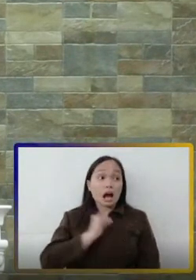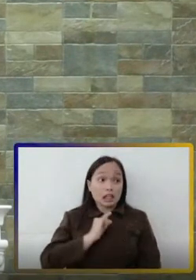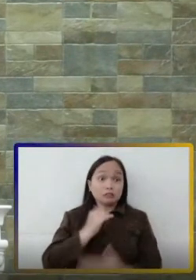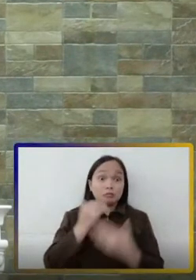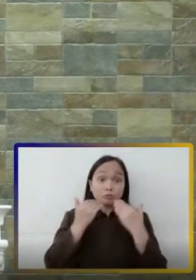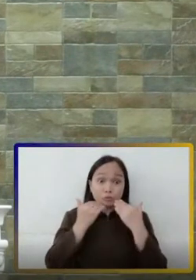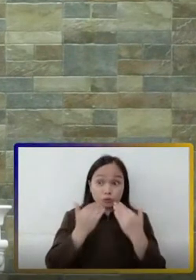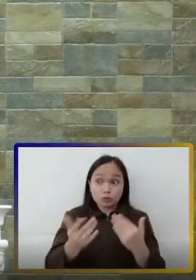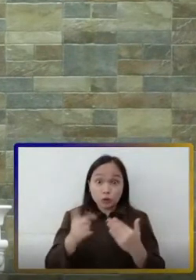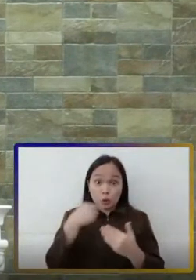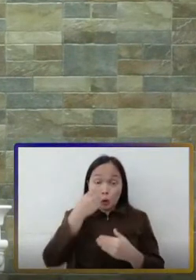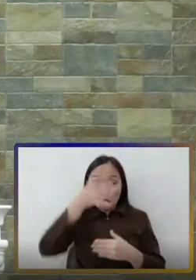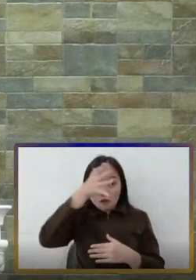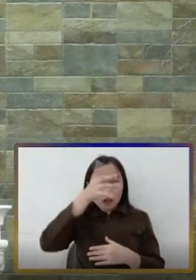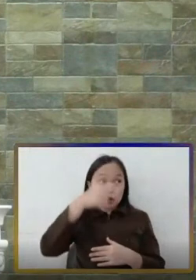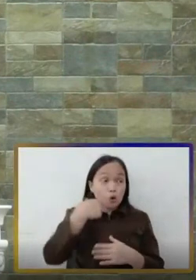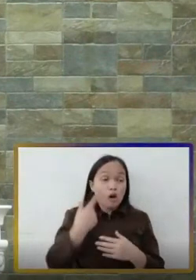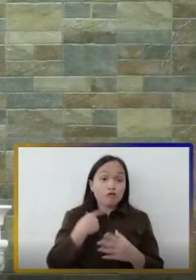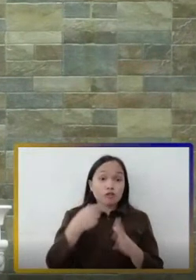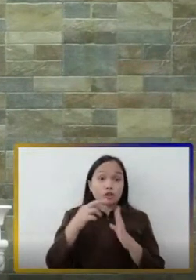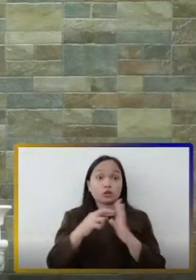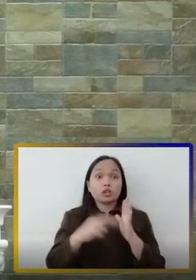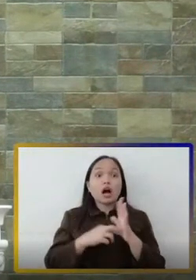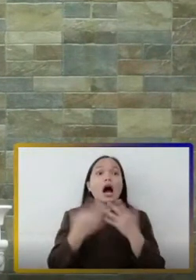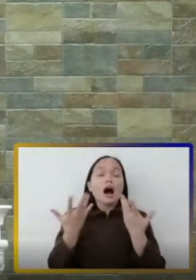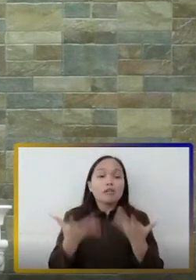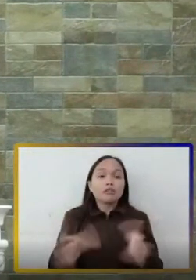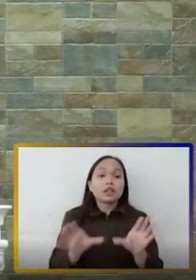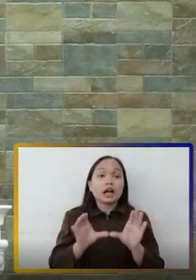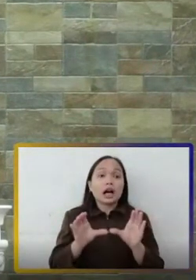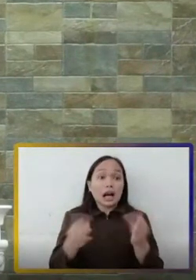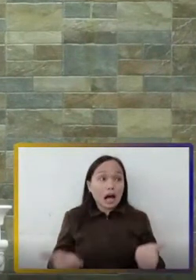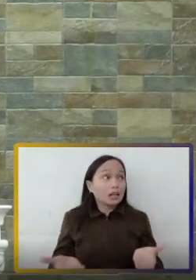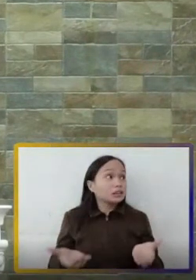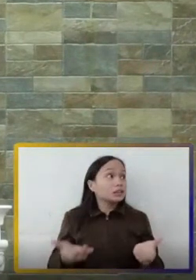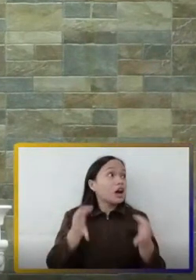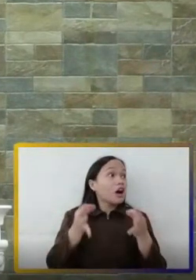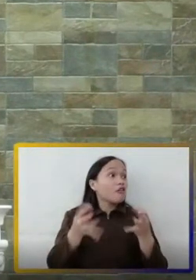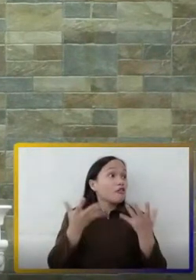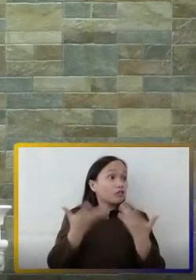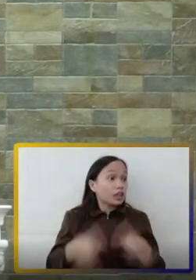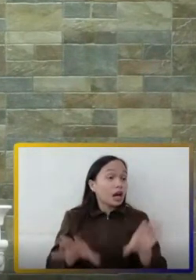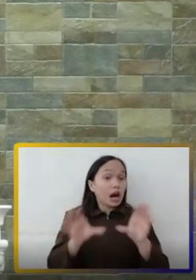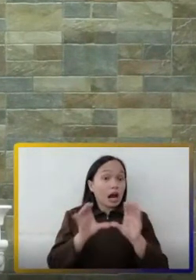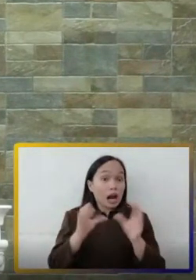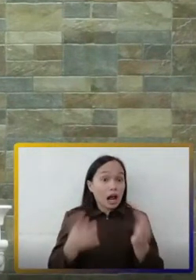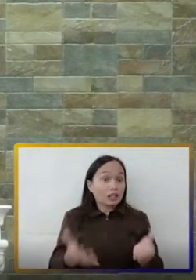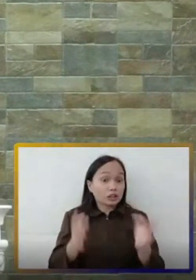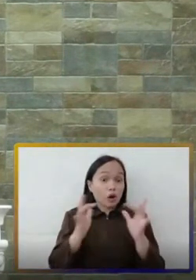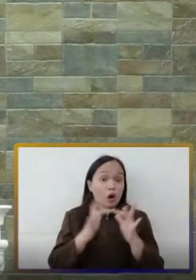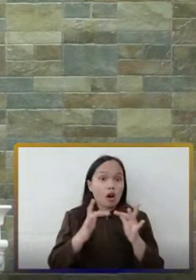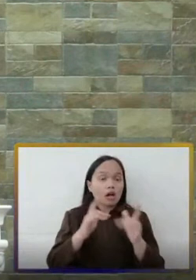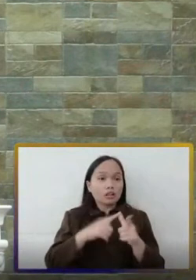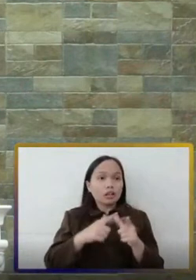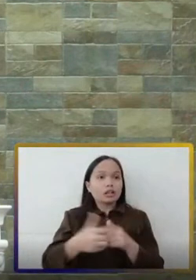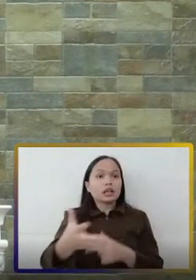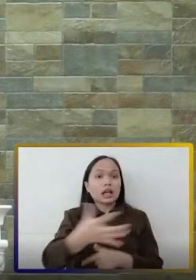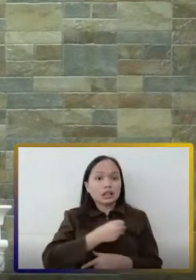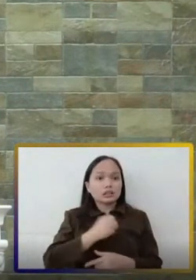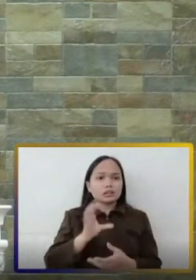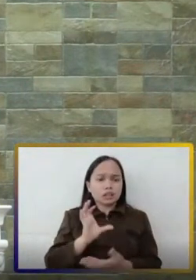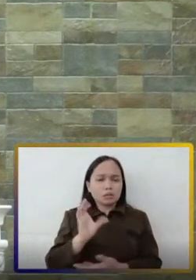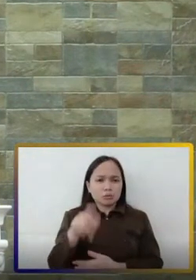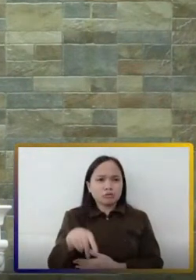inyong tahanan na pagkatapos mag-aral ng inyong mga anak, kinukuha nyo ang cellphone nila. I praise